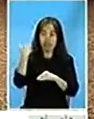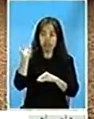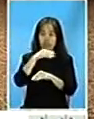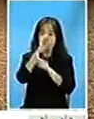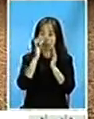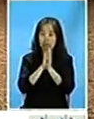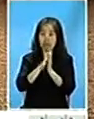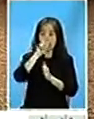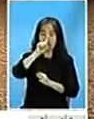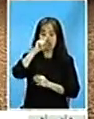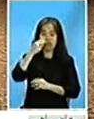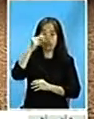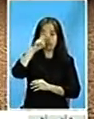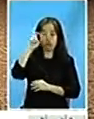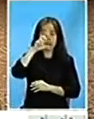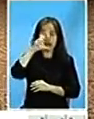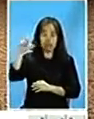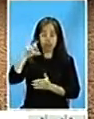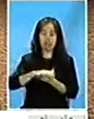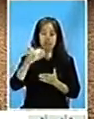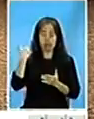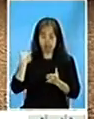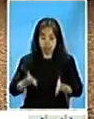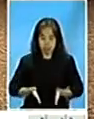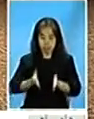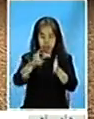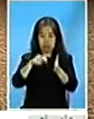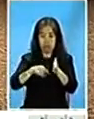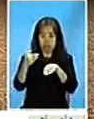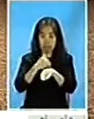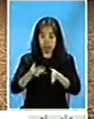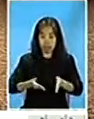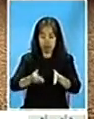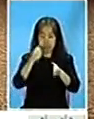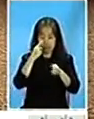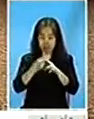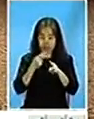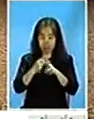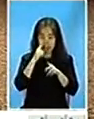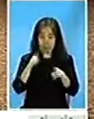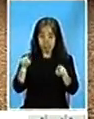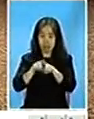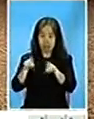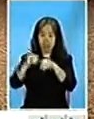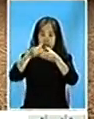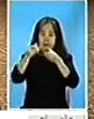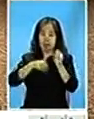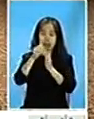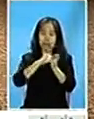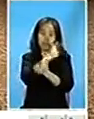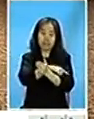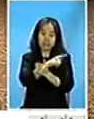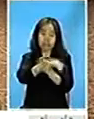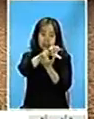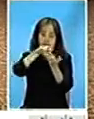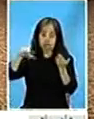1,200 ล้านมีเส้นทางถนนนะคะที่ซ้ำซ้อนอยู่ในเล่มขาวคาดแดงประมาณ80เส้นท